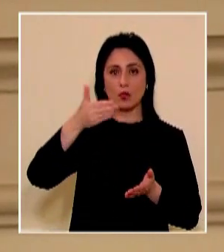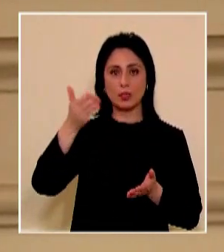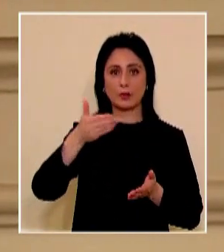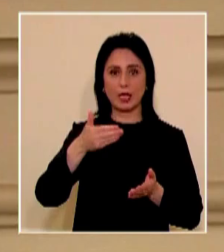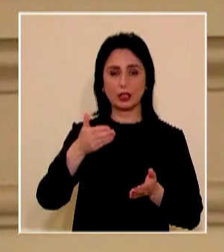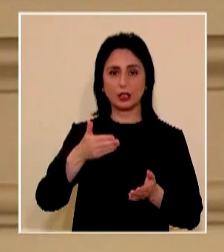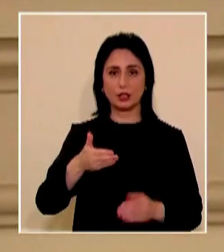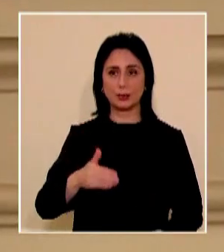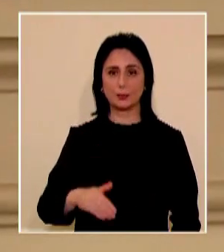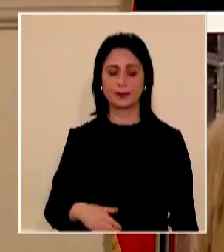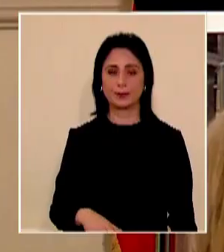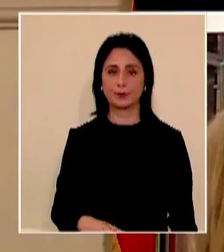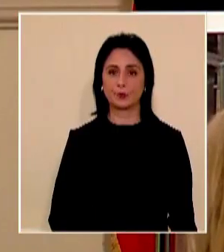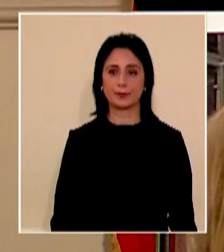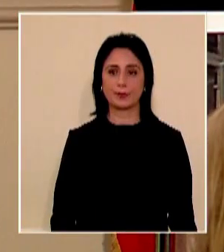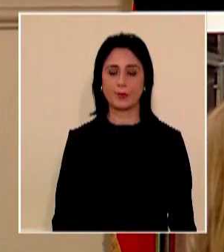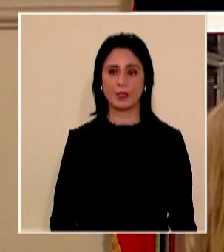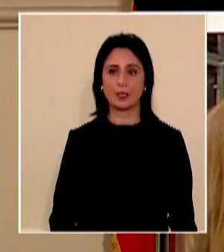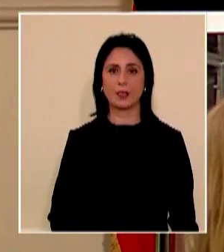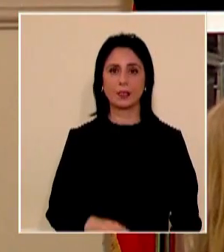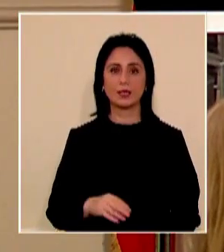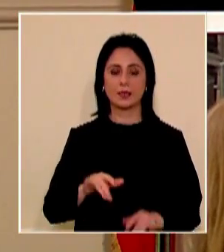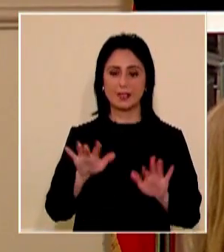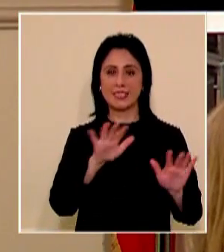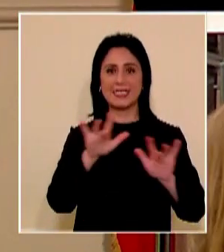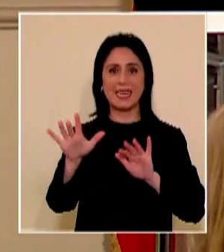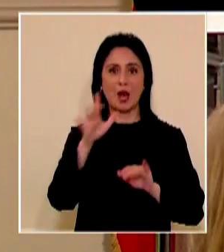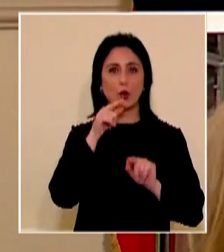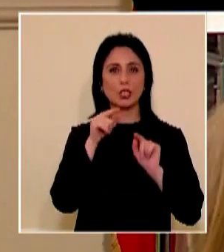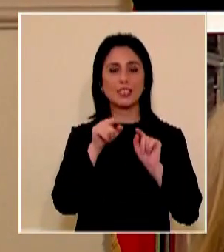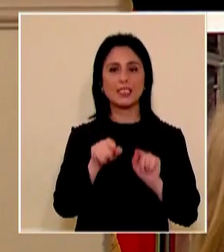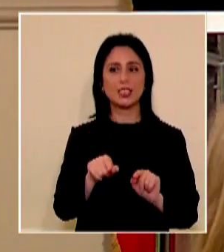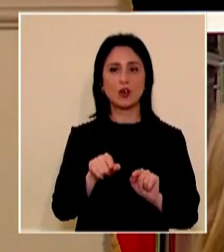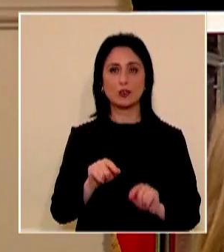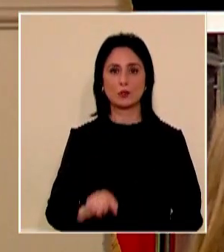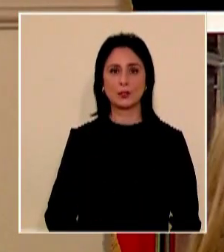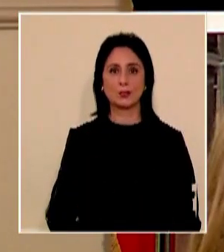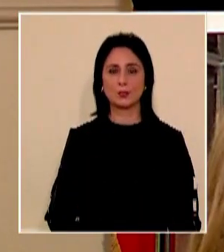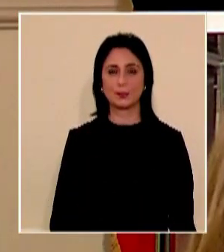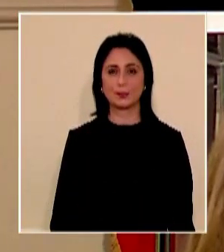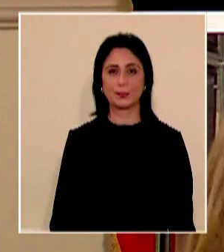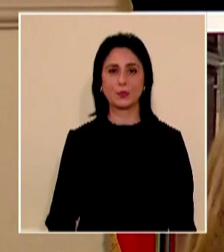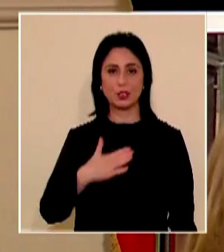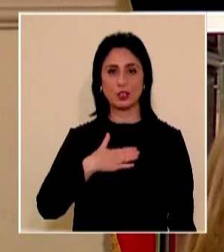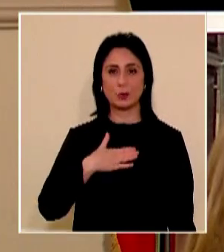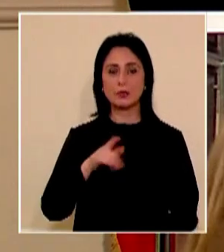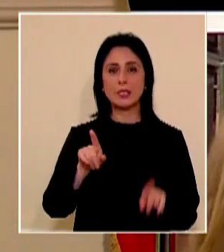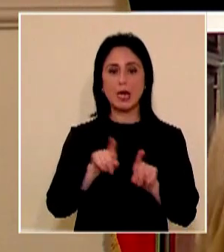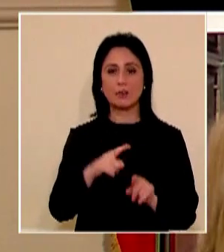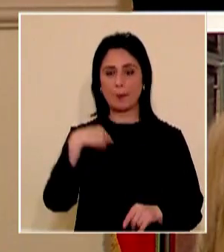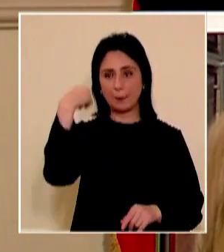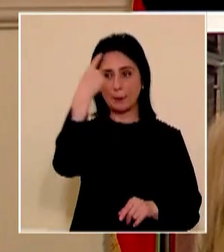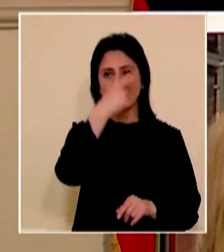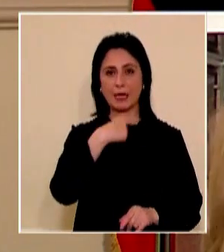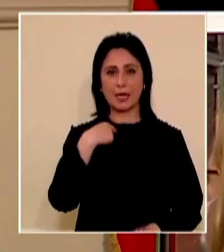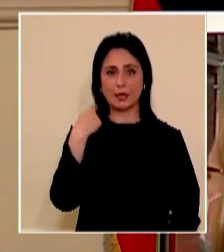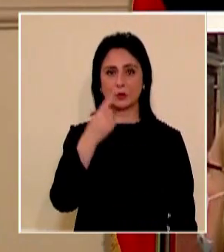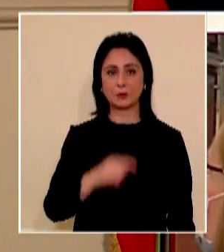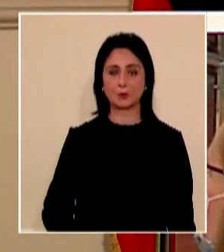Na uroczystościach, ale dla mnie niezwykle ważne były również i dalsze